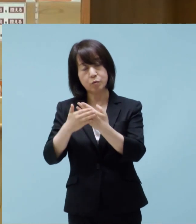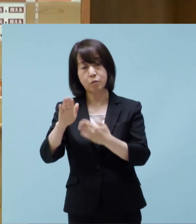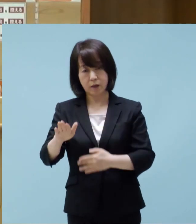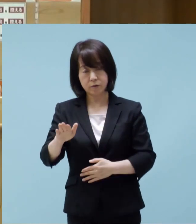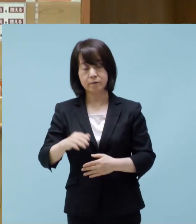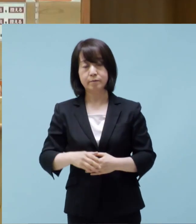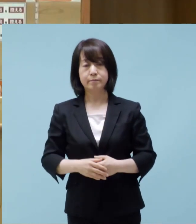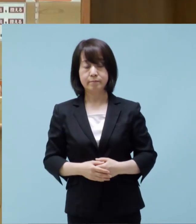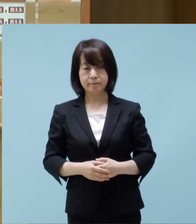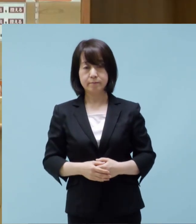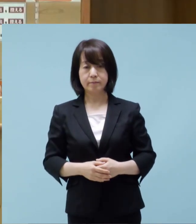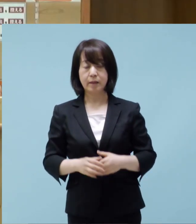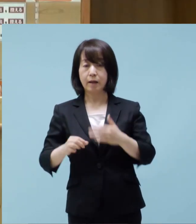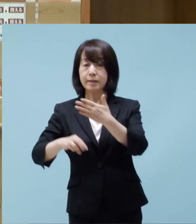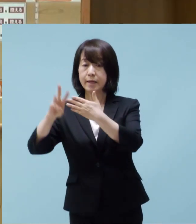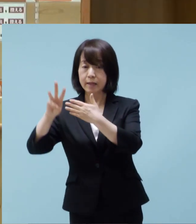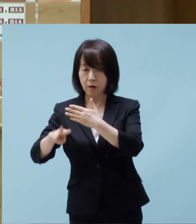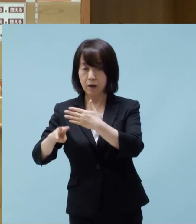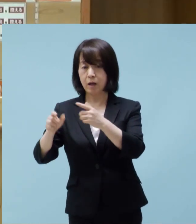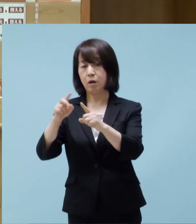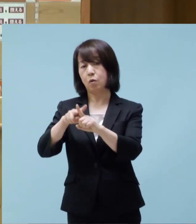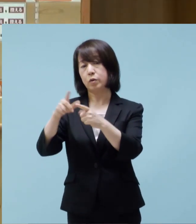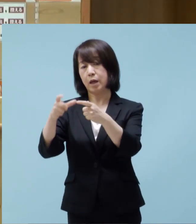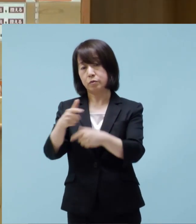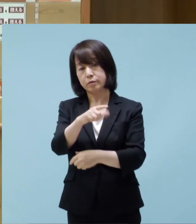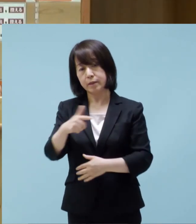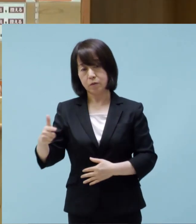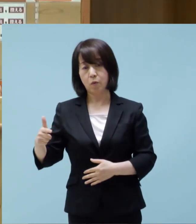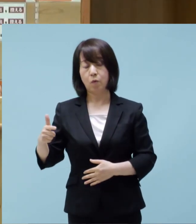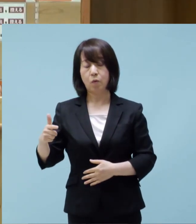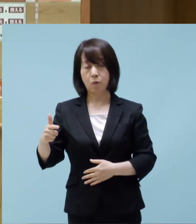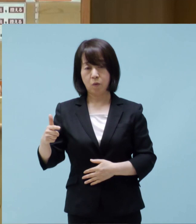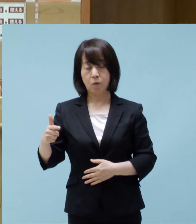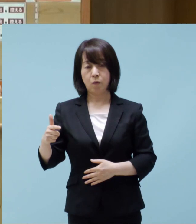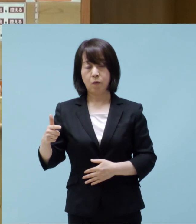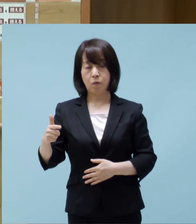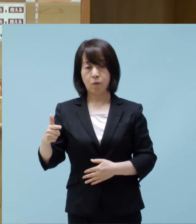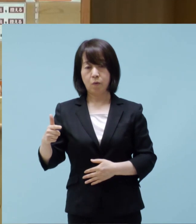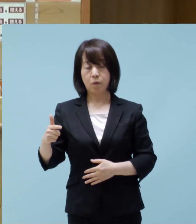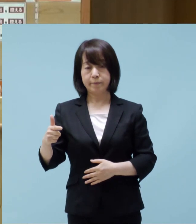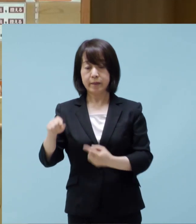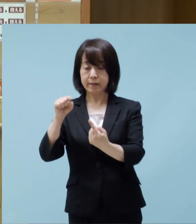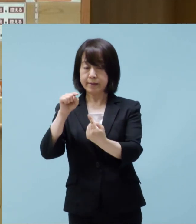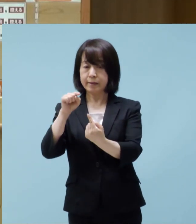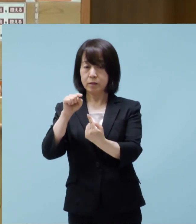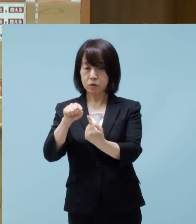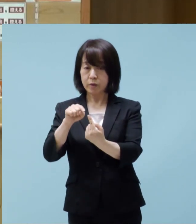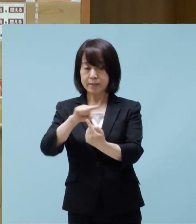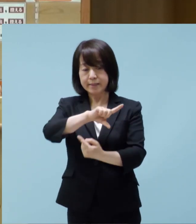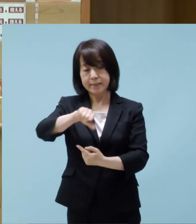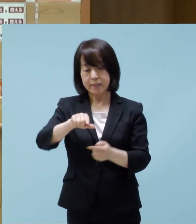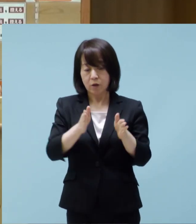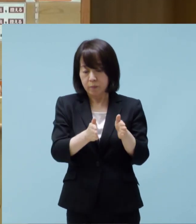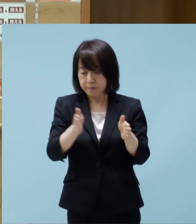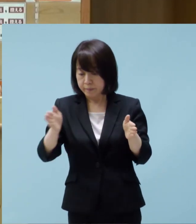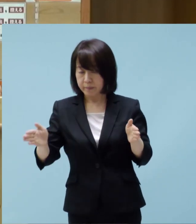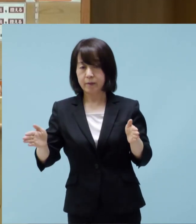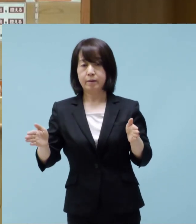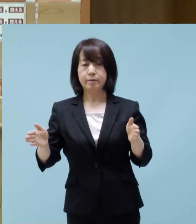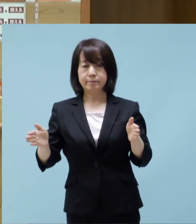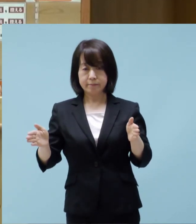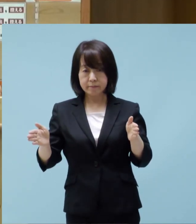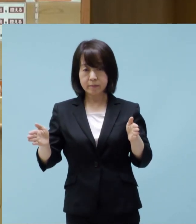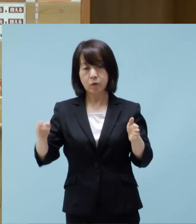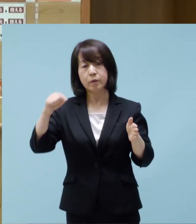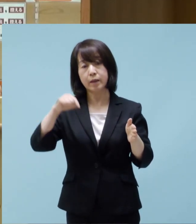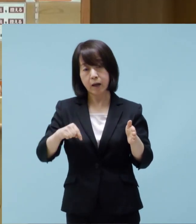旭川とか、小樽などに、措置をこう拡大したわけなんですが、その中でこう国や